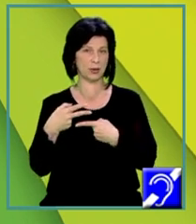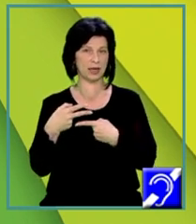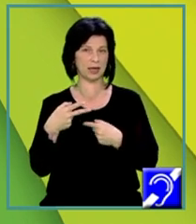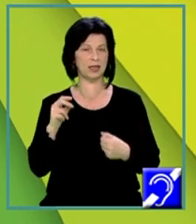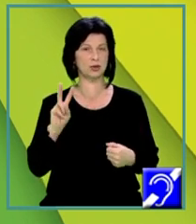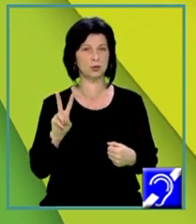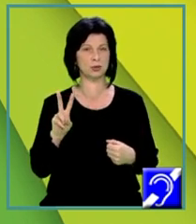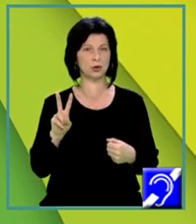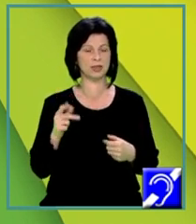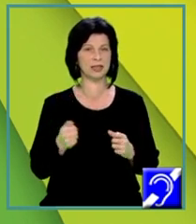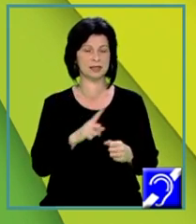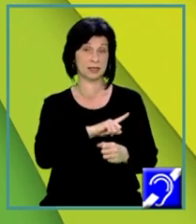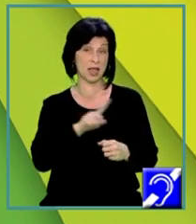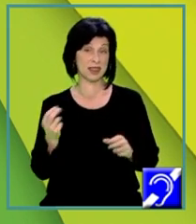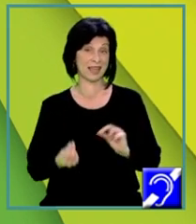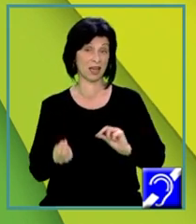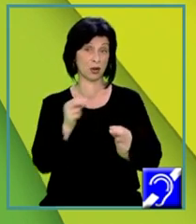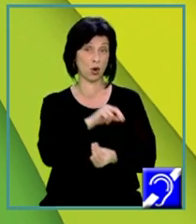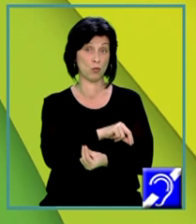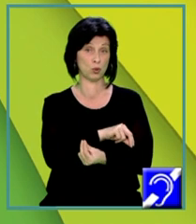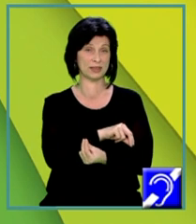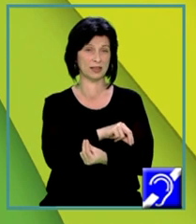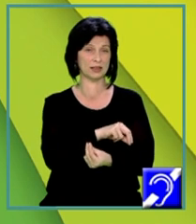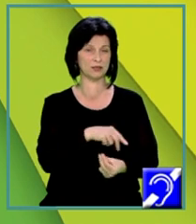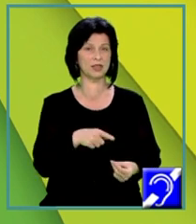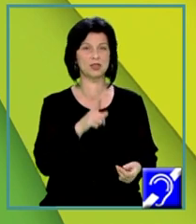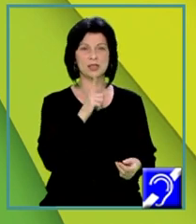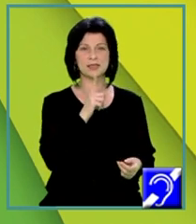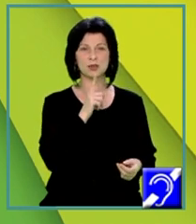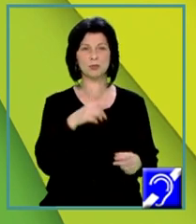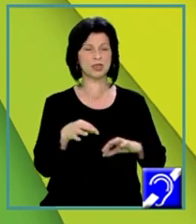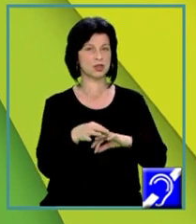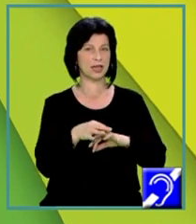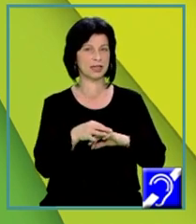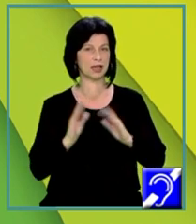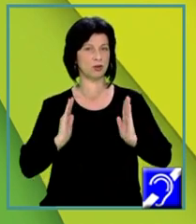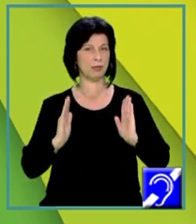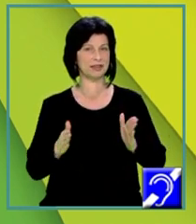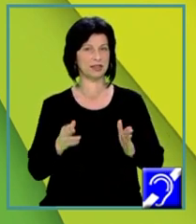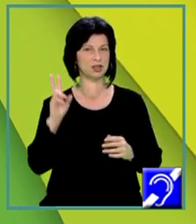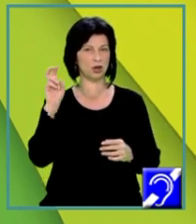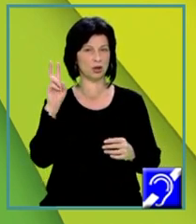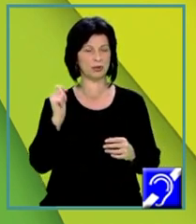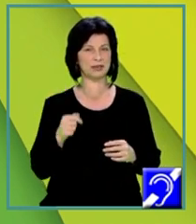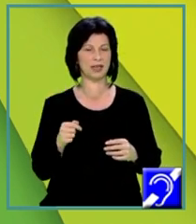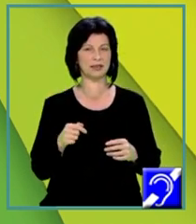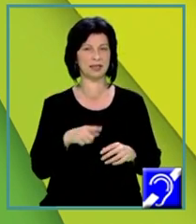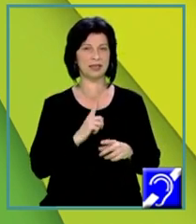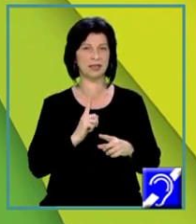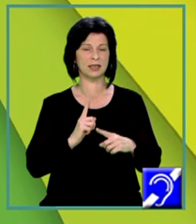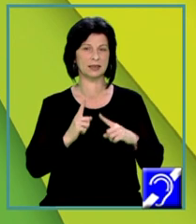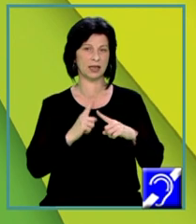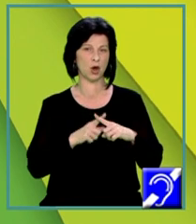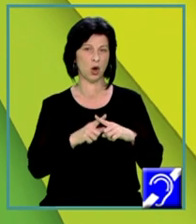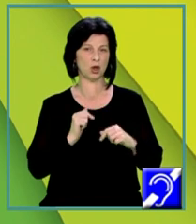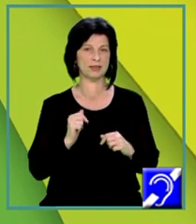și se numește inelul matricelor pătrate de ordin peste mallul a fiecare din aceste mulțimi împreună